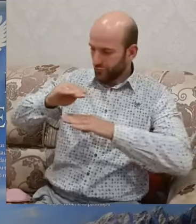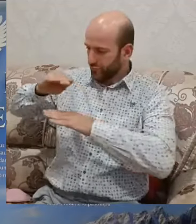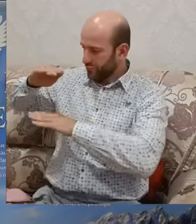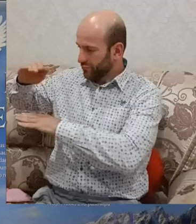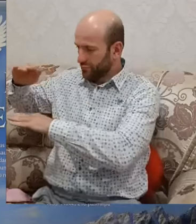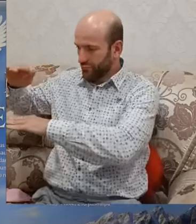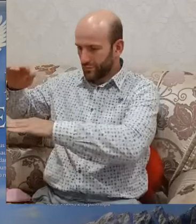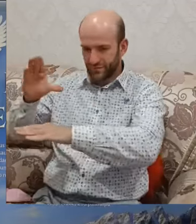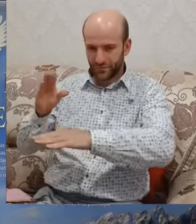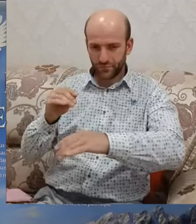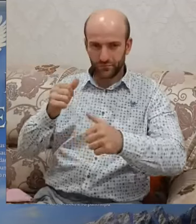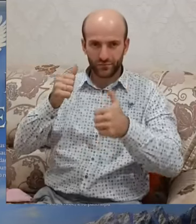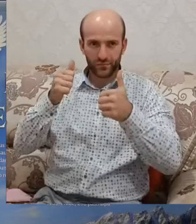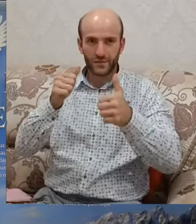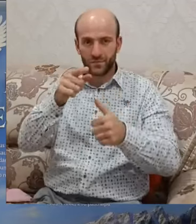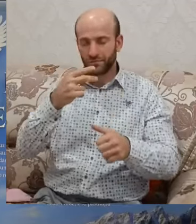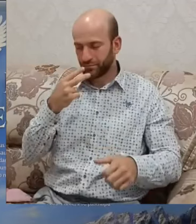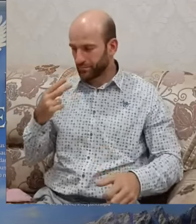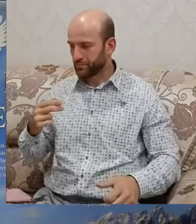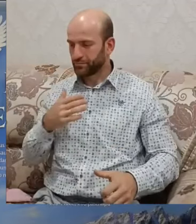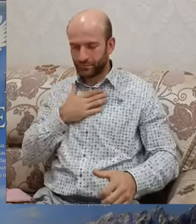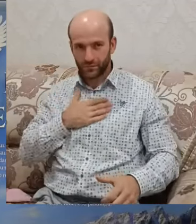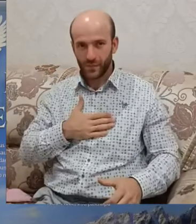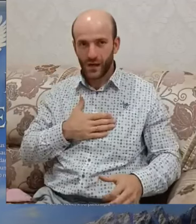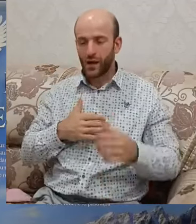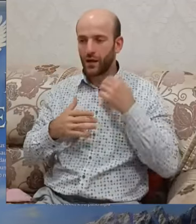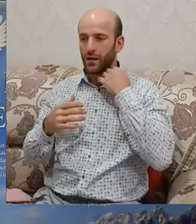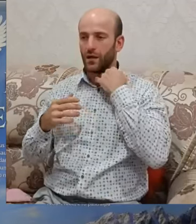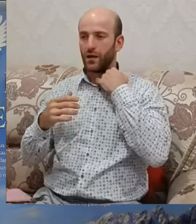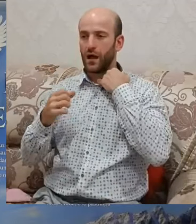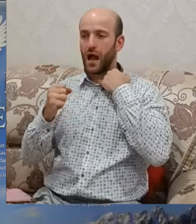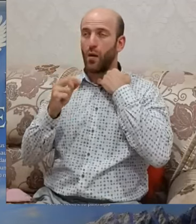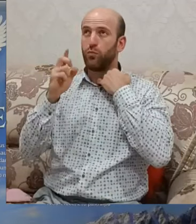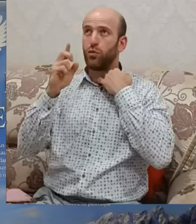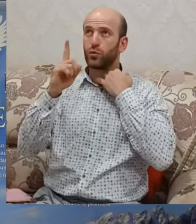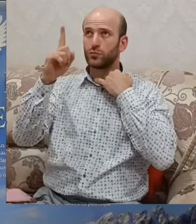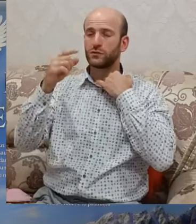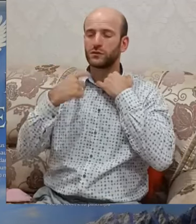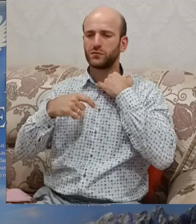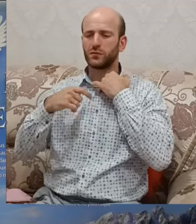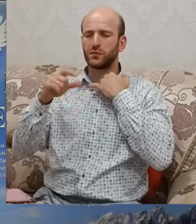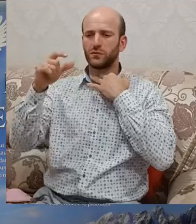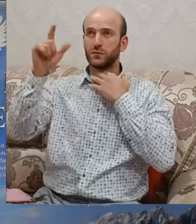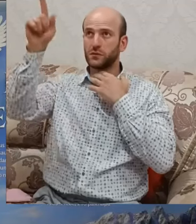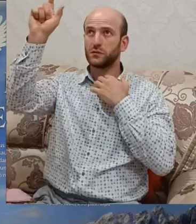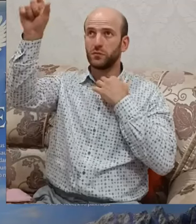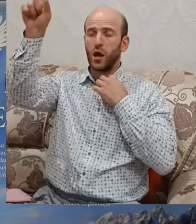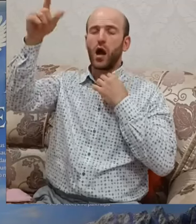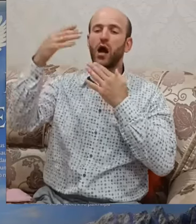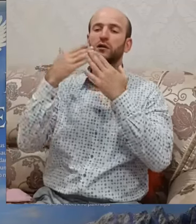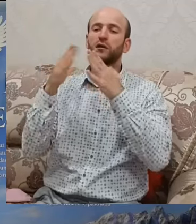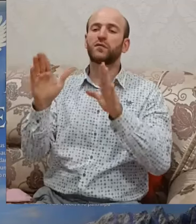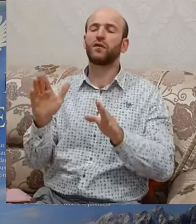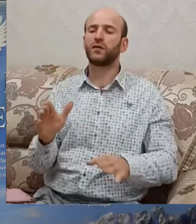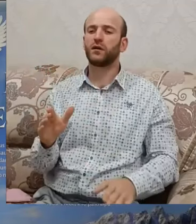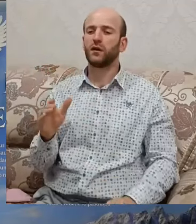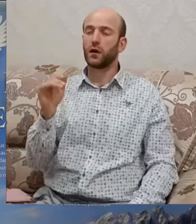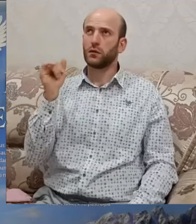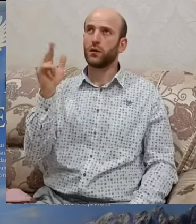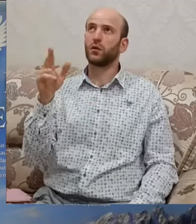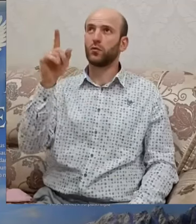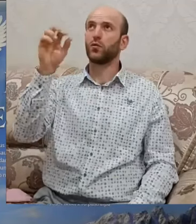apreiškė save kaip kas, он открывает себя как кто, kaip žmogaus sūnus, į žemę nukritęs grūdas. Как сын